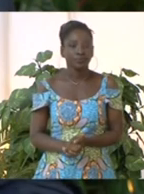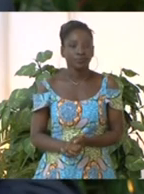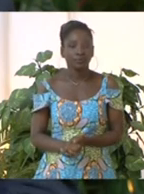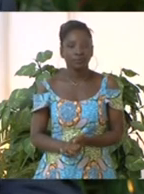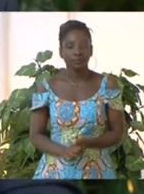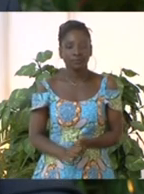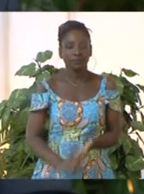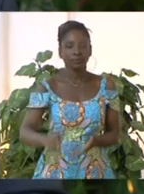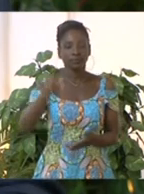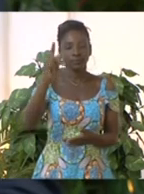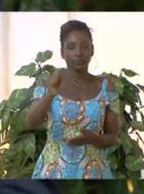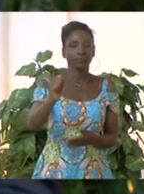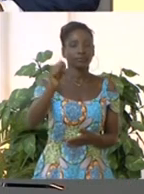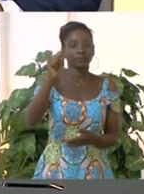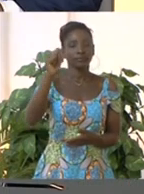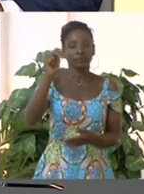Trècheville,